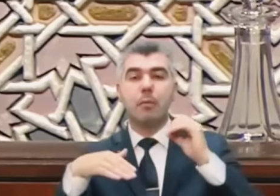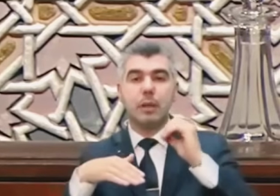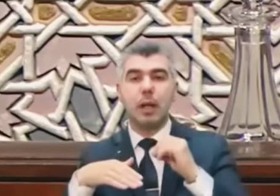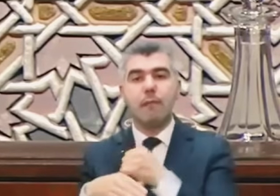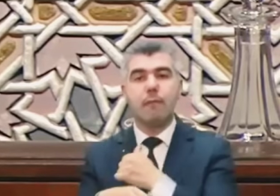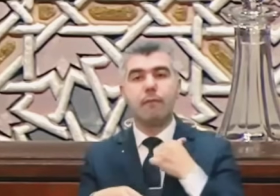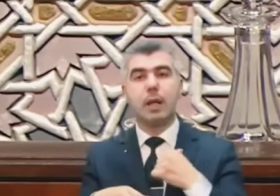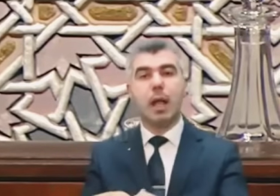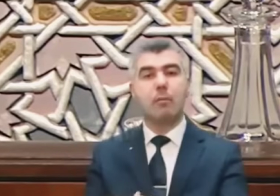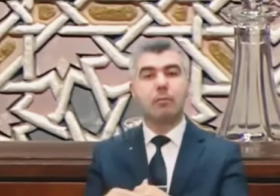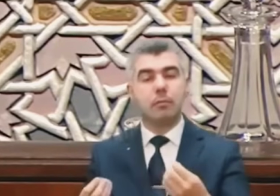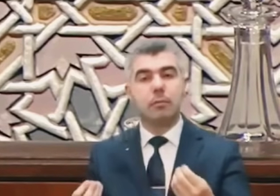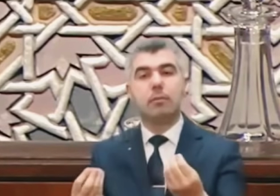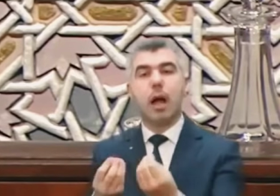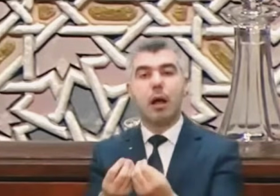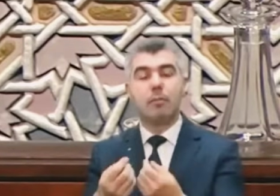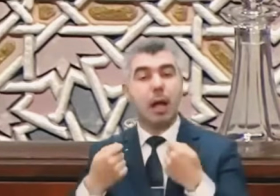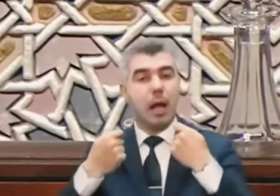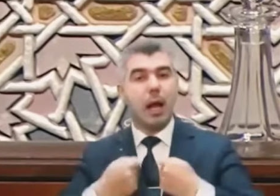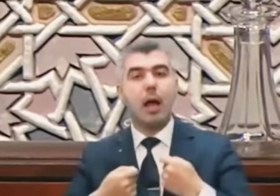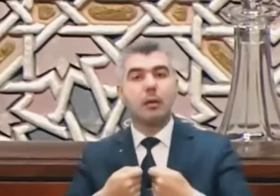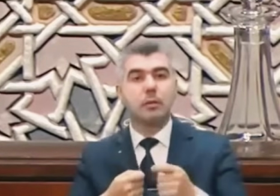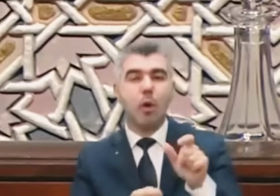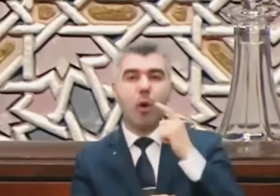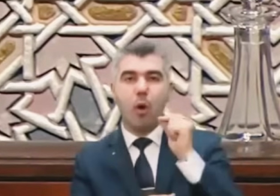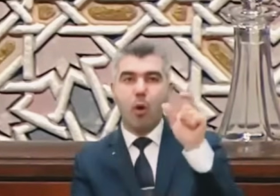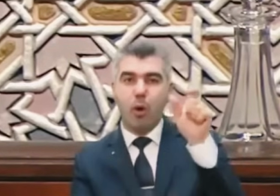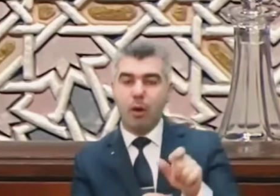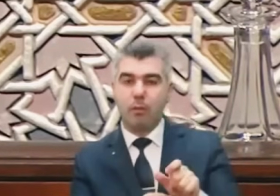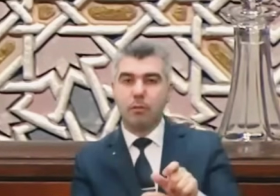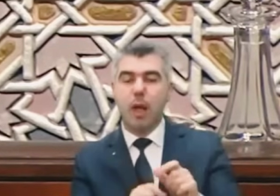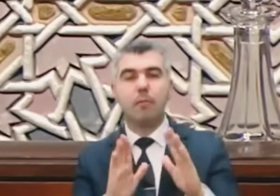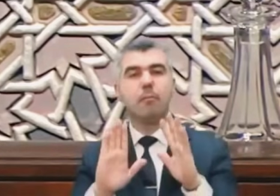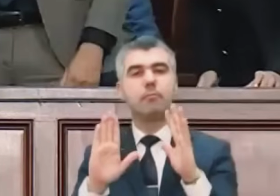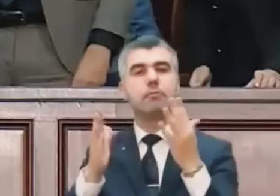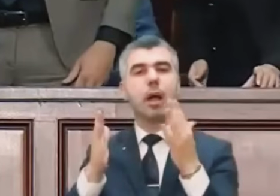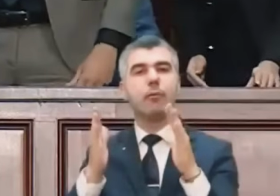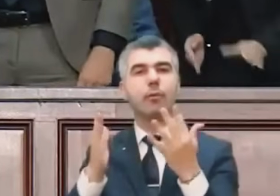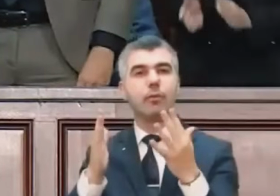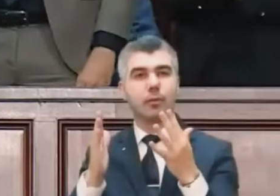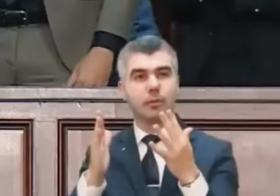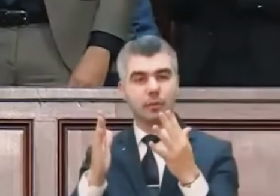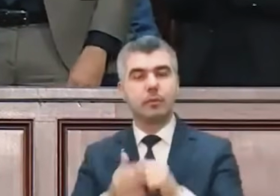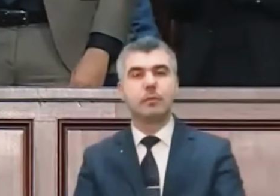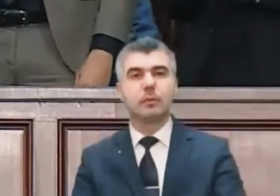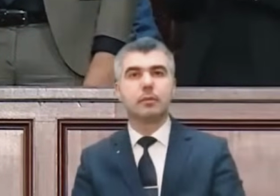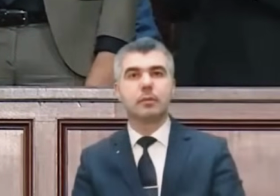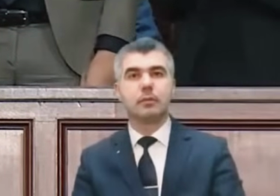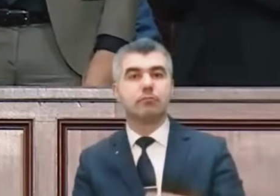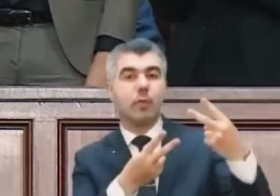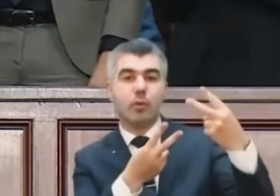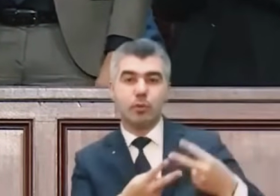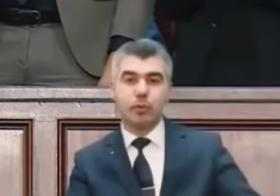الاشتراكية برئاسة السيد أنغويل تون آن النائب الأول رئيسنا، والذي